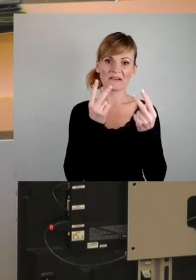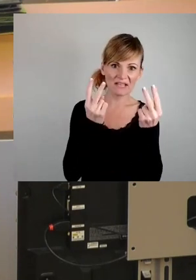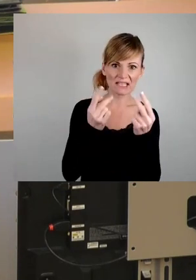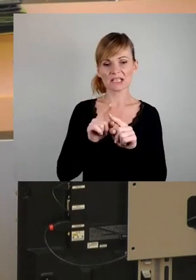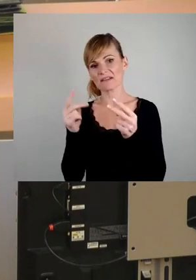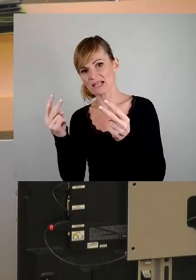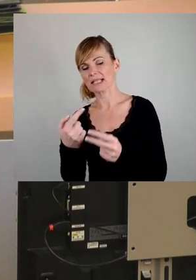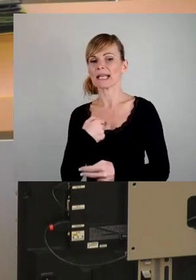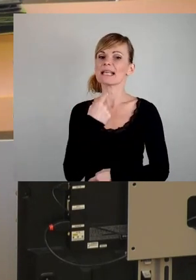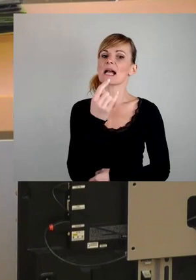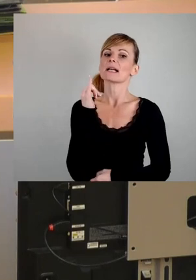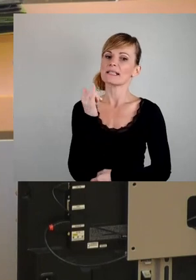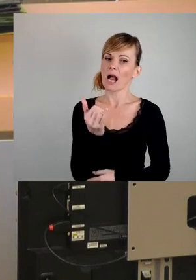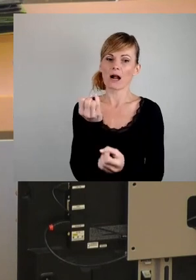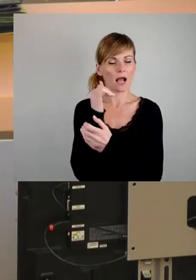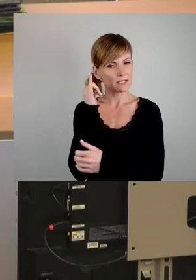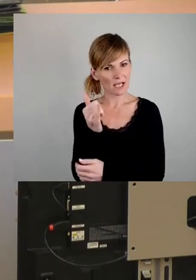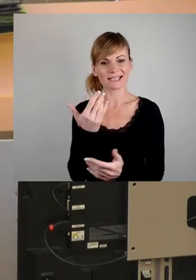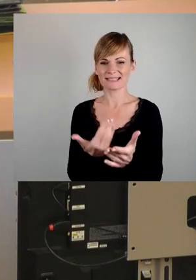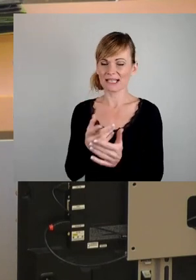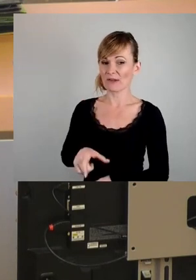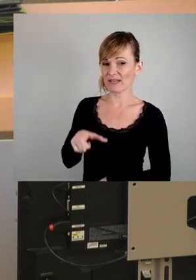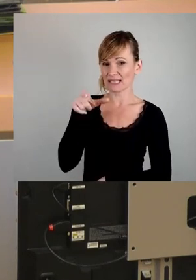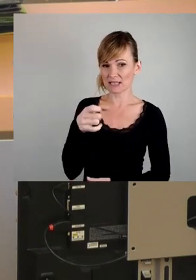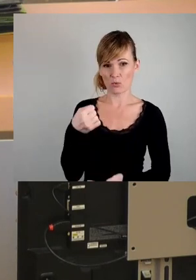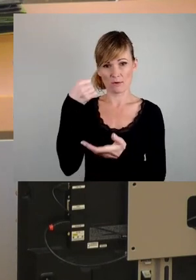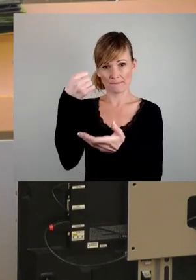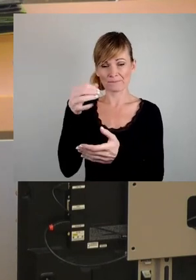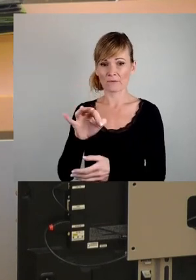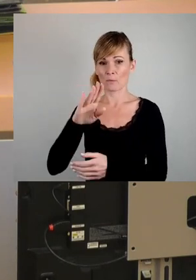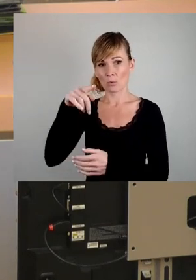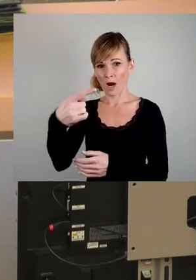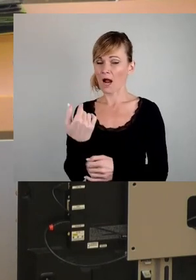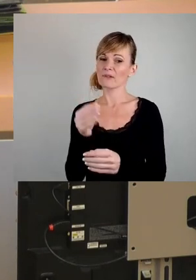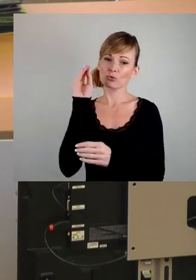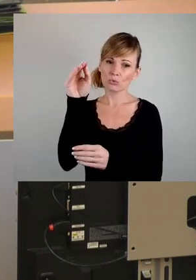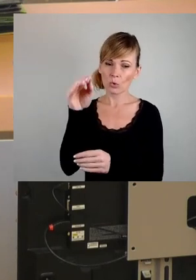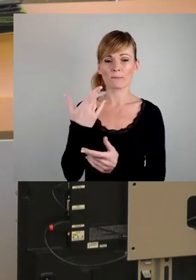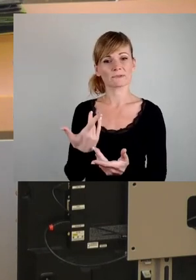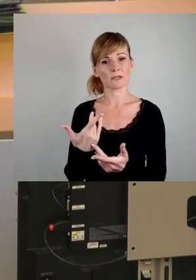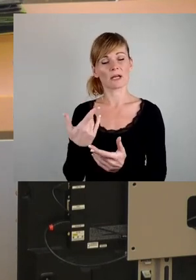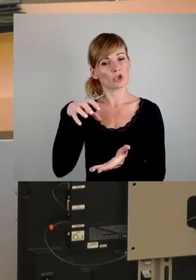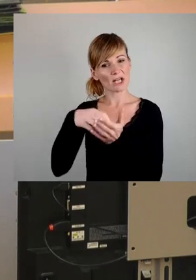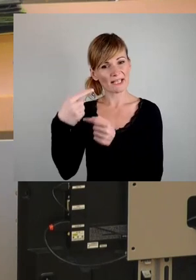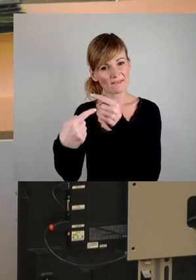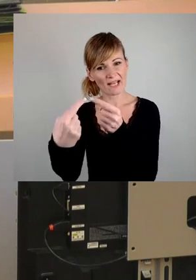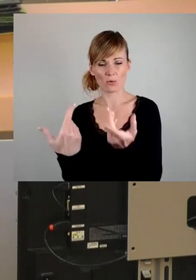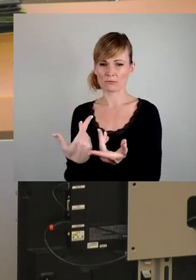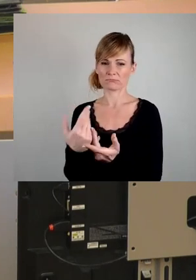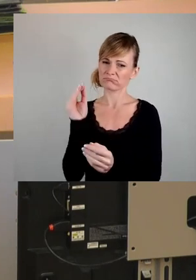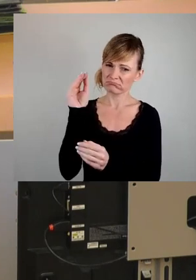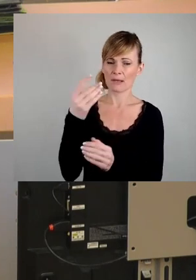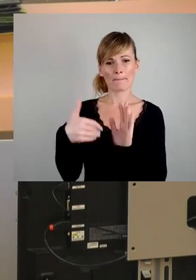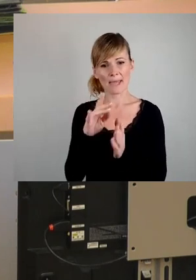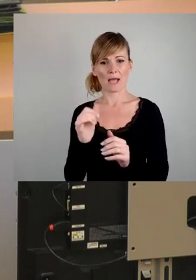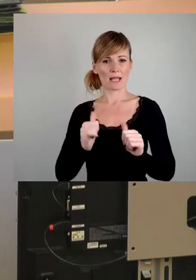Buga sind Investitionen in eine zukunftsorientierte und nachhaltige Stadtentwicklung, die unser Dresden noch lebenswerter machen werden. Deshalb sagen wir als CDU